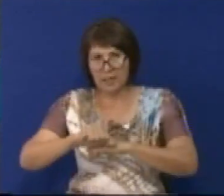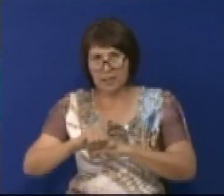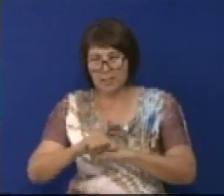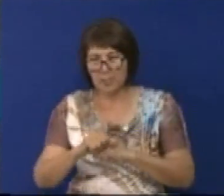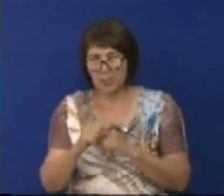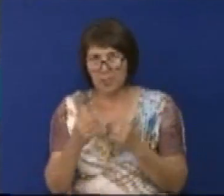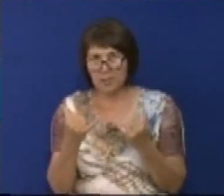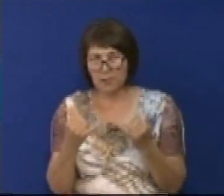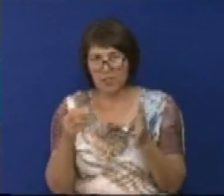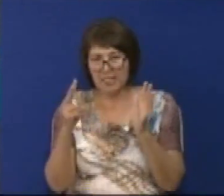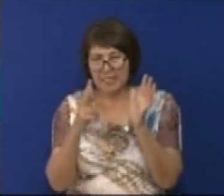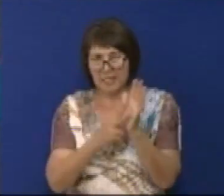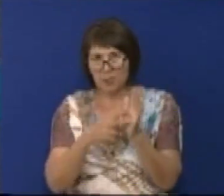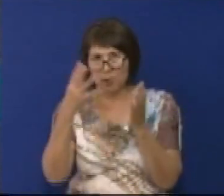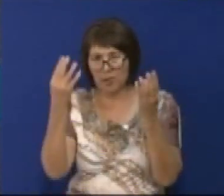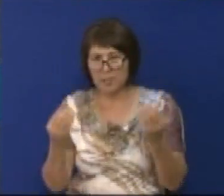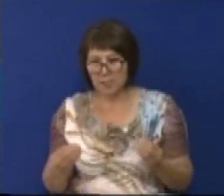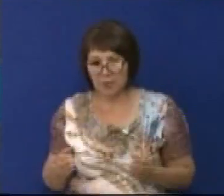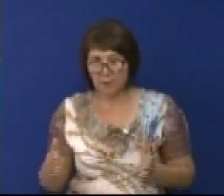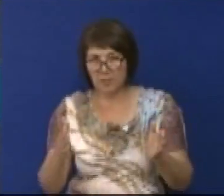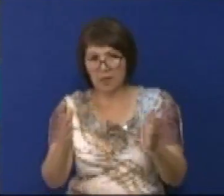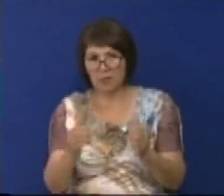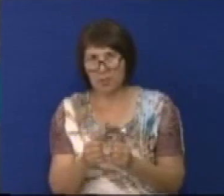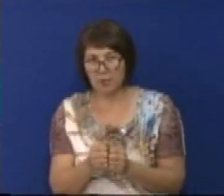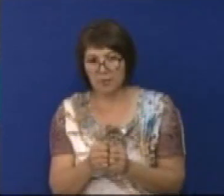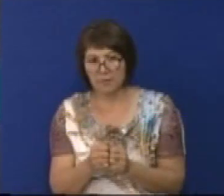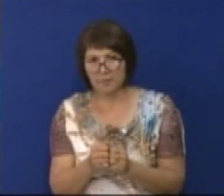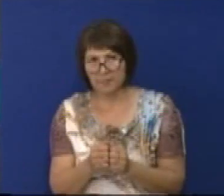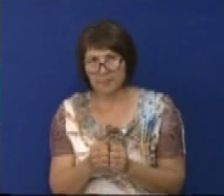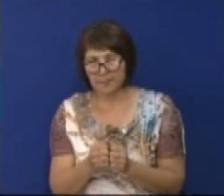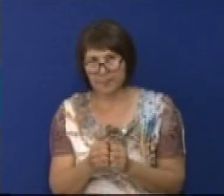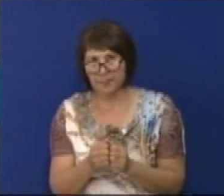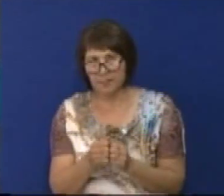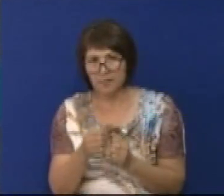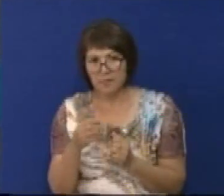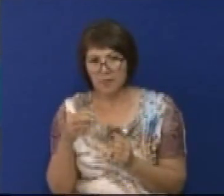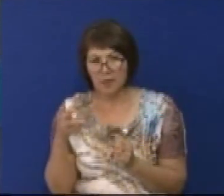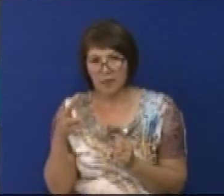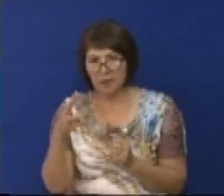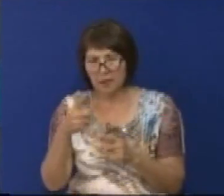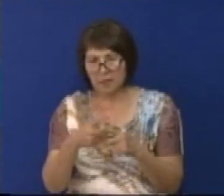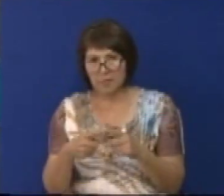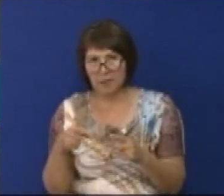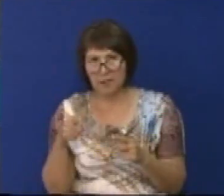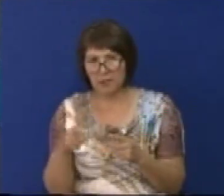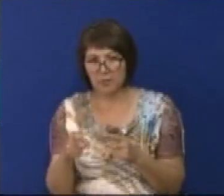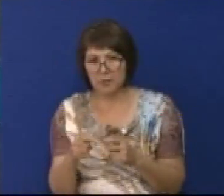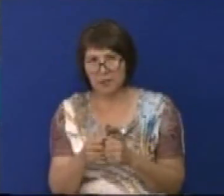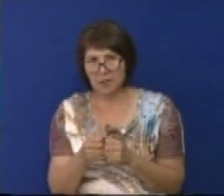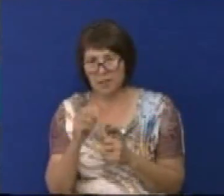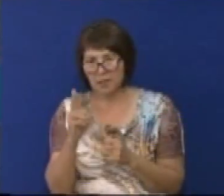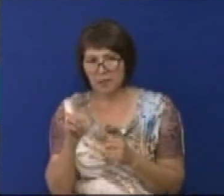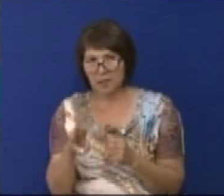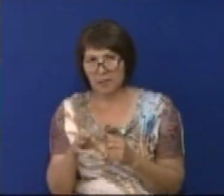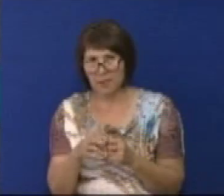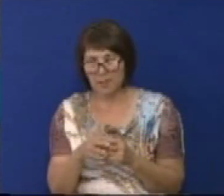жолдамыз, бүгін Семейге де келіп жеттік. 30 күн бойы 3500 шақырым жолды бағындырамыз. Ертісті айналып өтіп, Зайсан бұқтырмаға